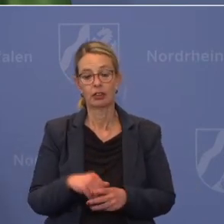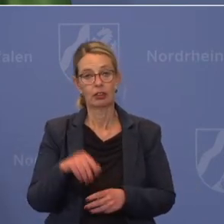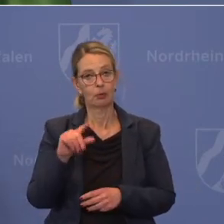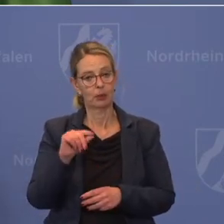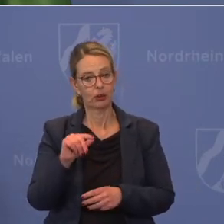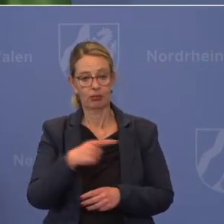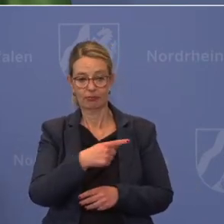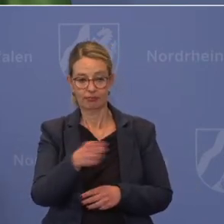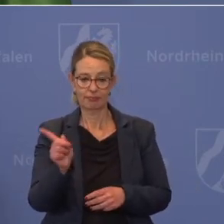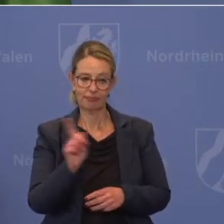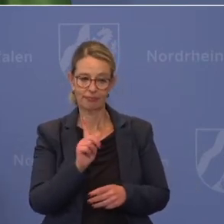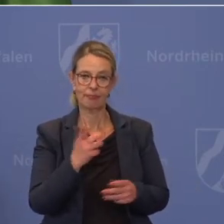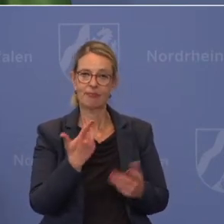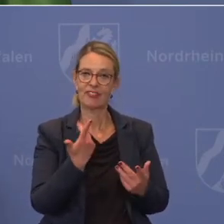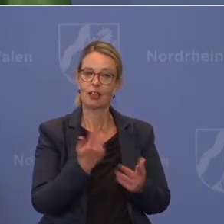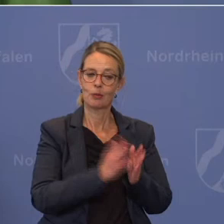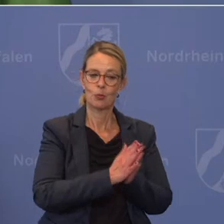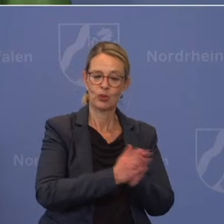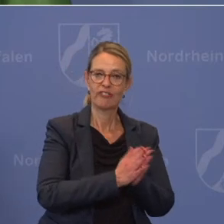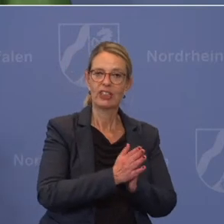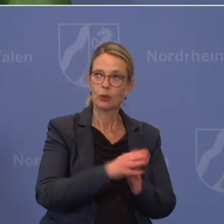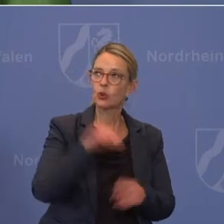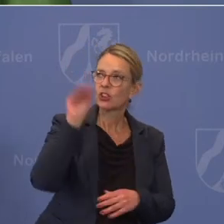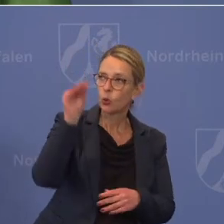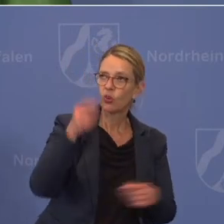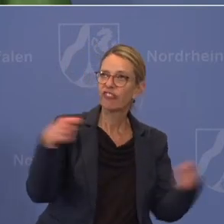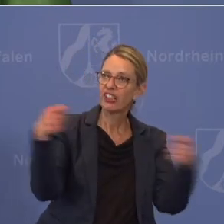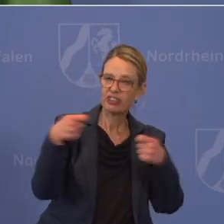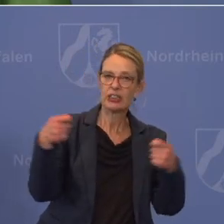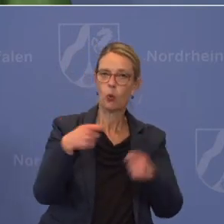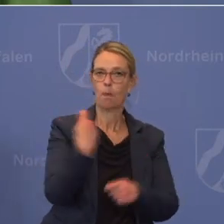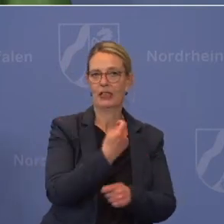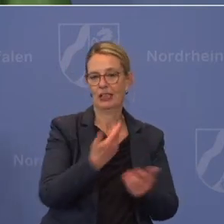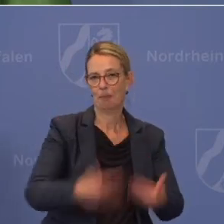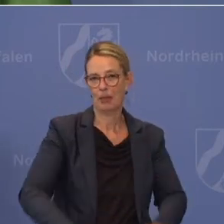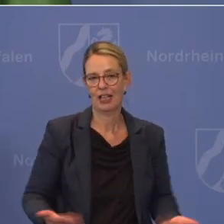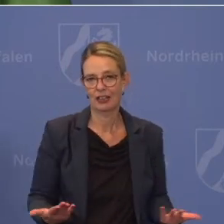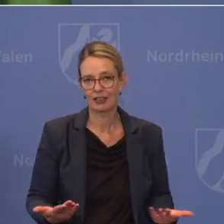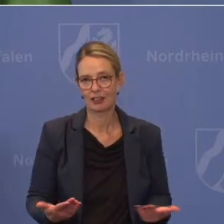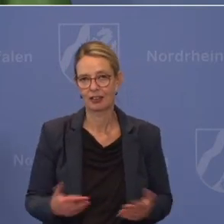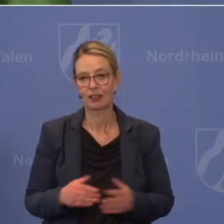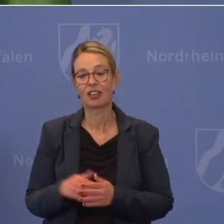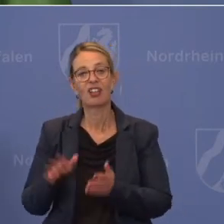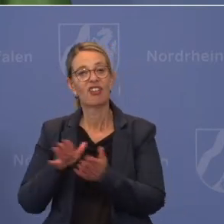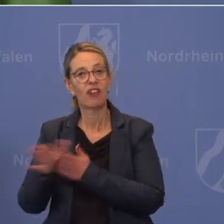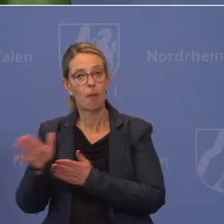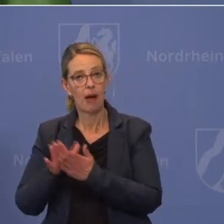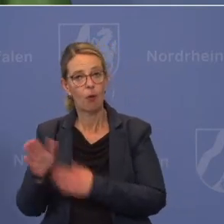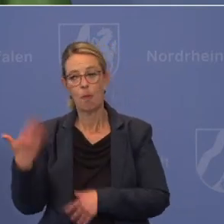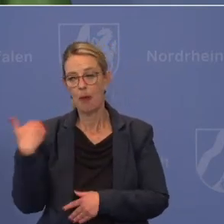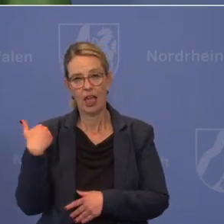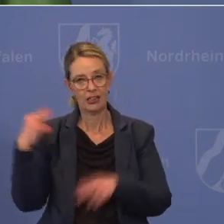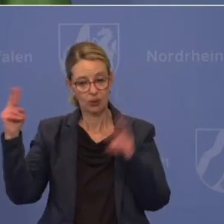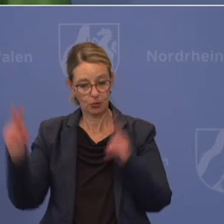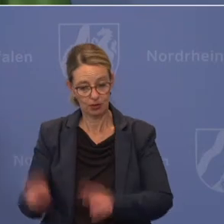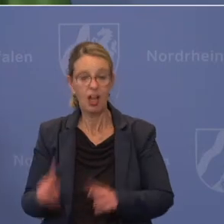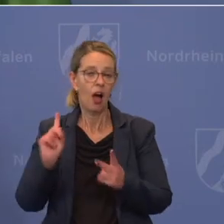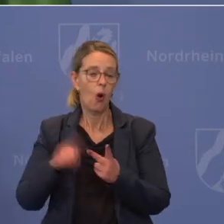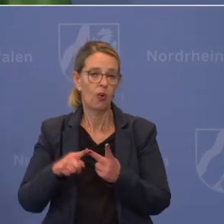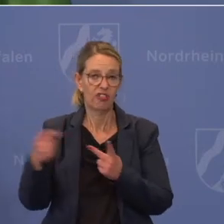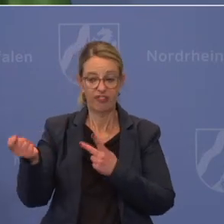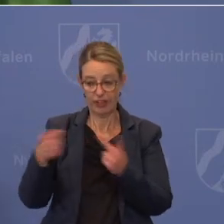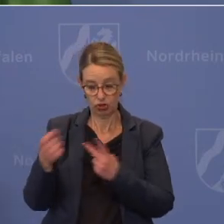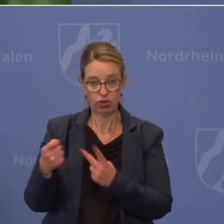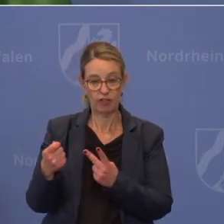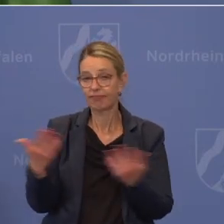Anreiz für dringend notwendige Zukunftsinvestitionen. Entlastung für die Verbraucherinnen und Verbraucher wie für die Wirtschaft